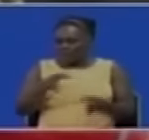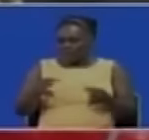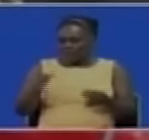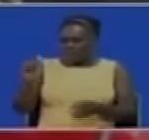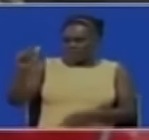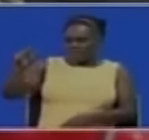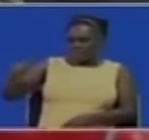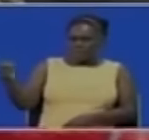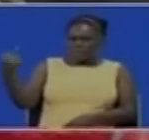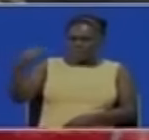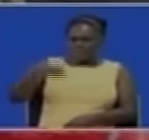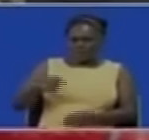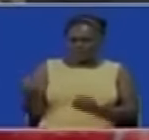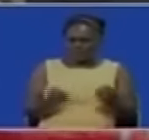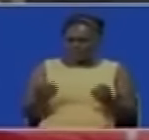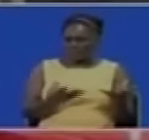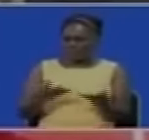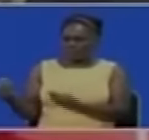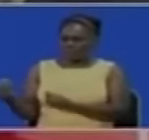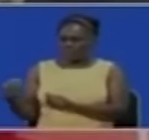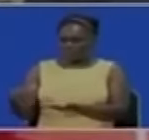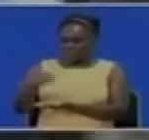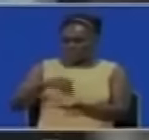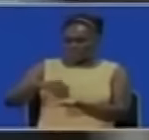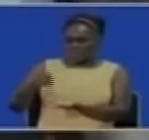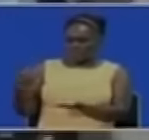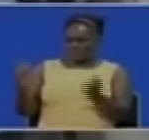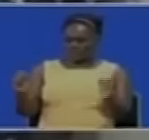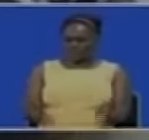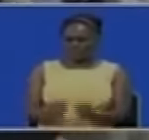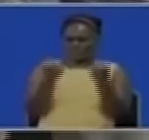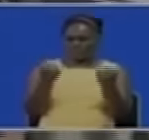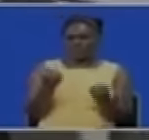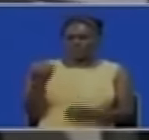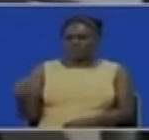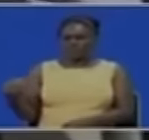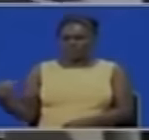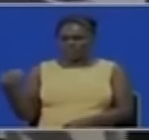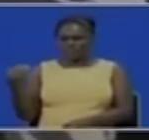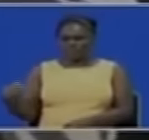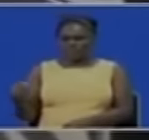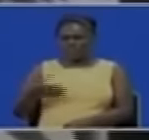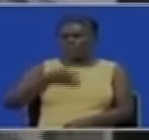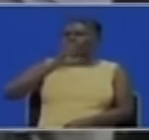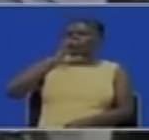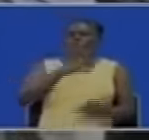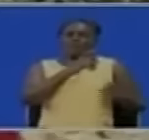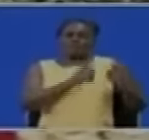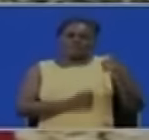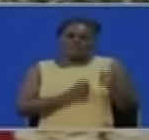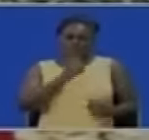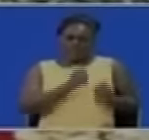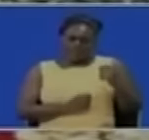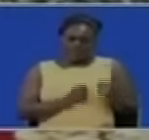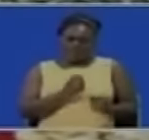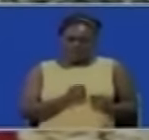AP walifika na mtoto kupelekwa katika kituo kimoja cha kuwaokoa watoto baada ya mtoto huyo kunyweshwa maziwa na kina mama